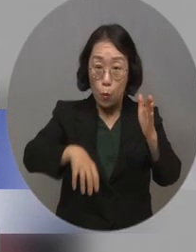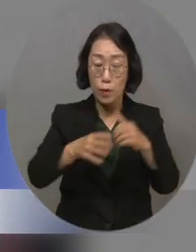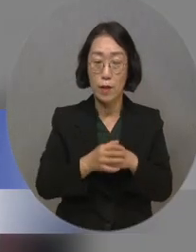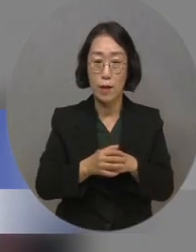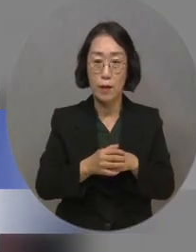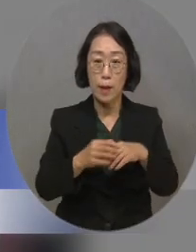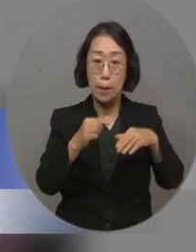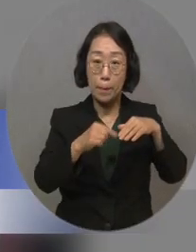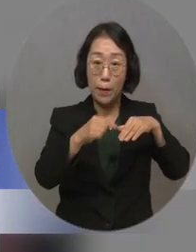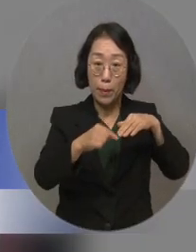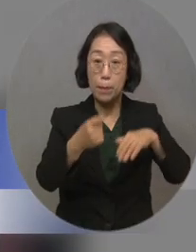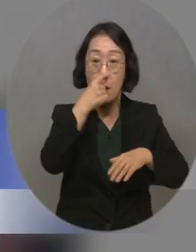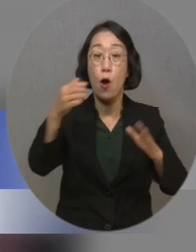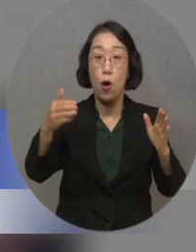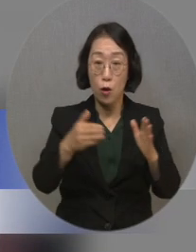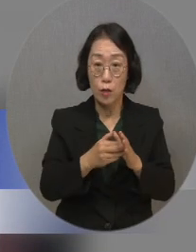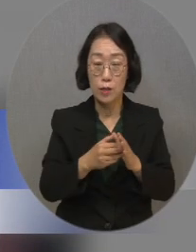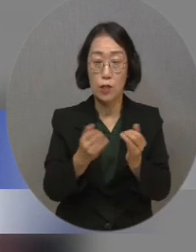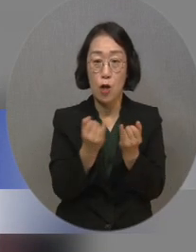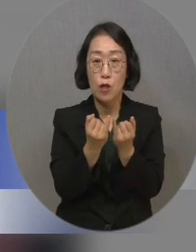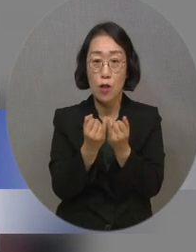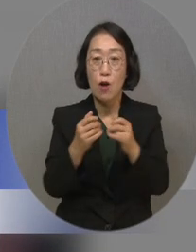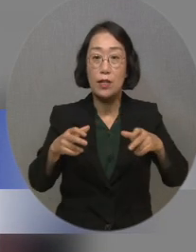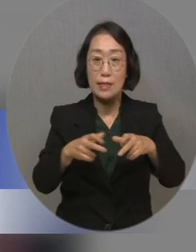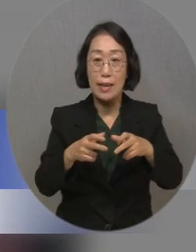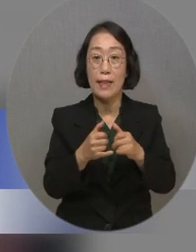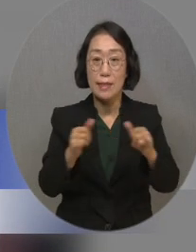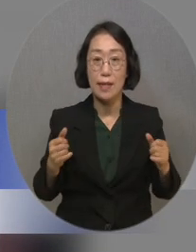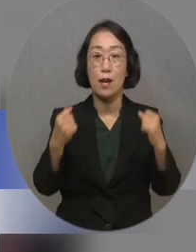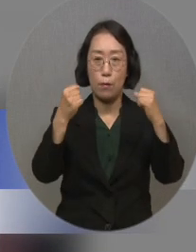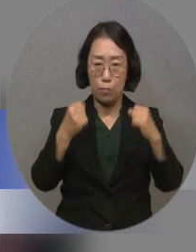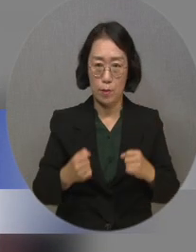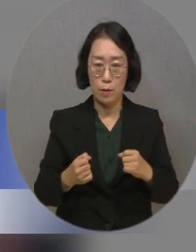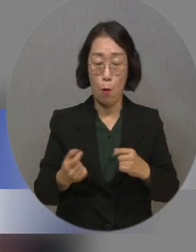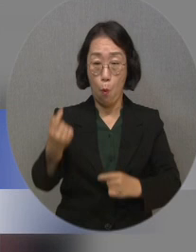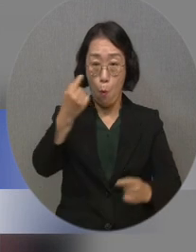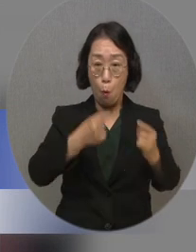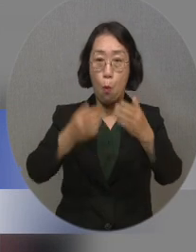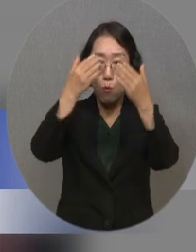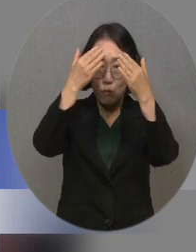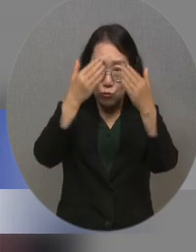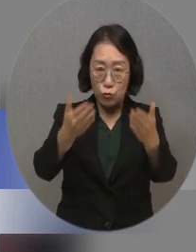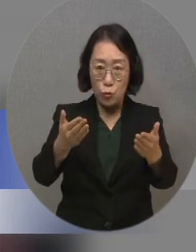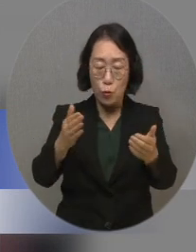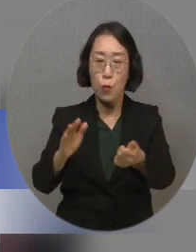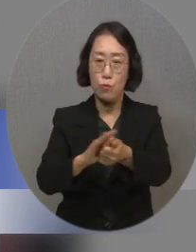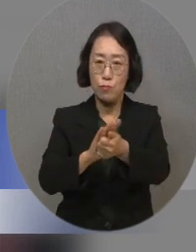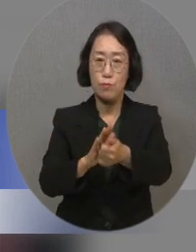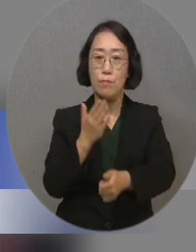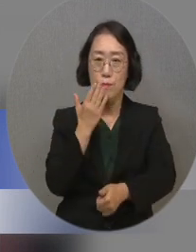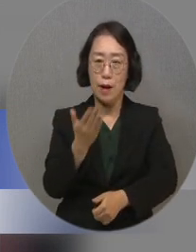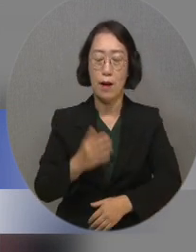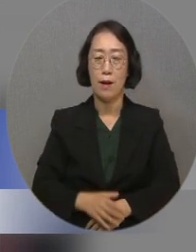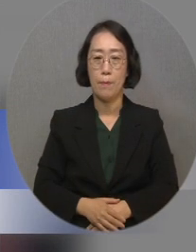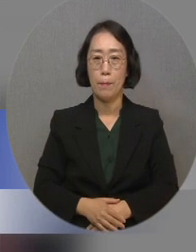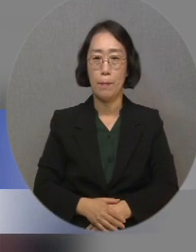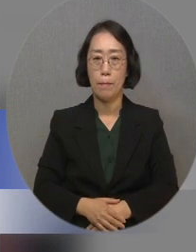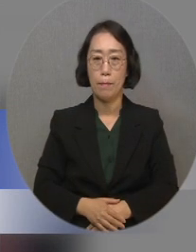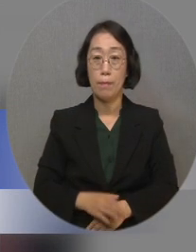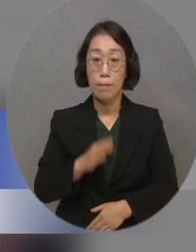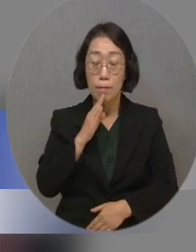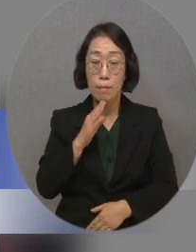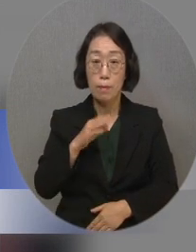여성 장애인들이 매장에 근무하며 철도 이용객에게 무료로 네일케어 서비스를 제공합니다